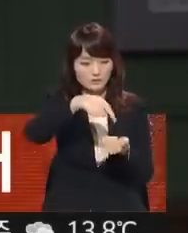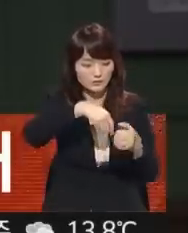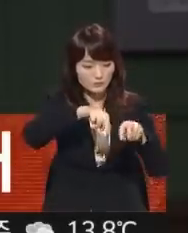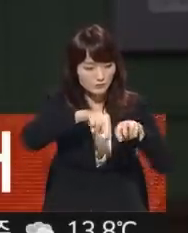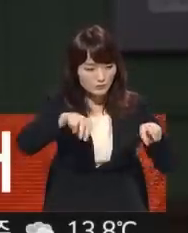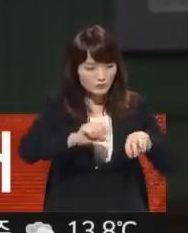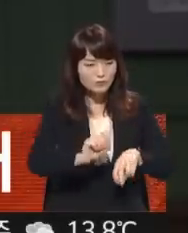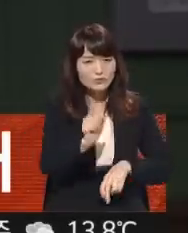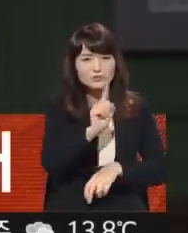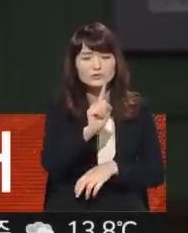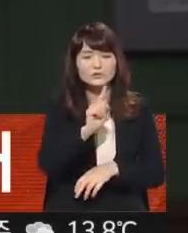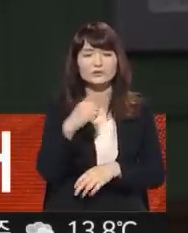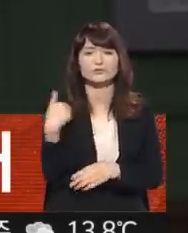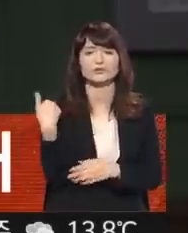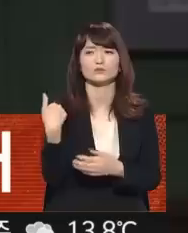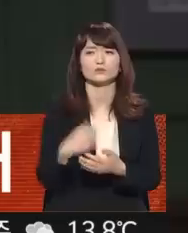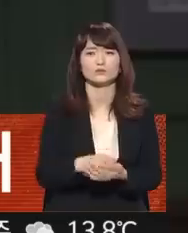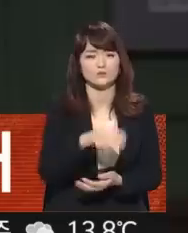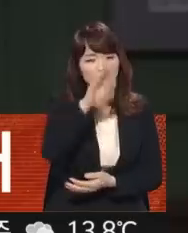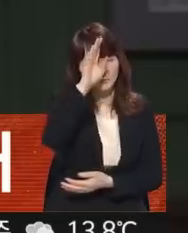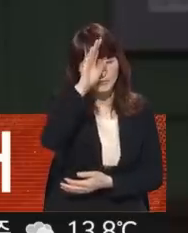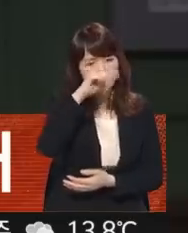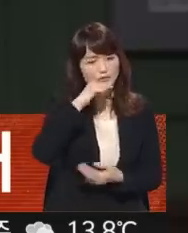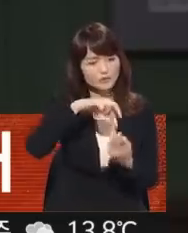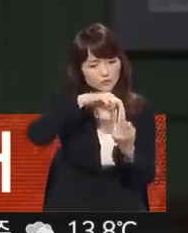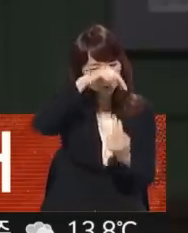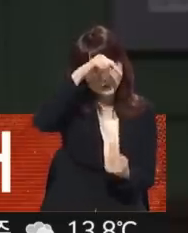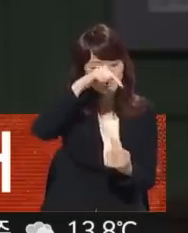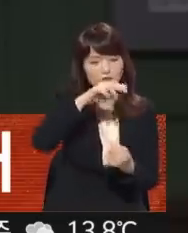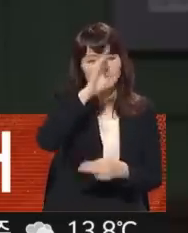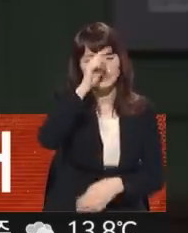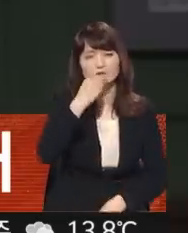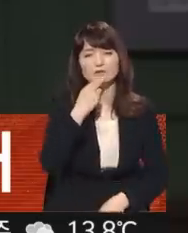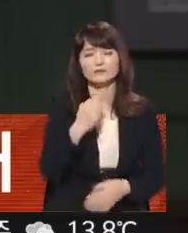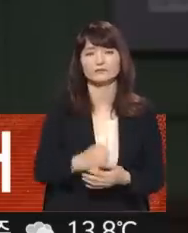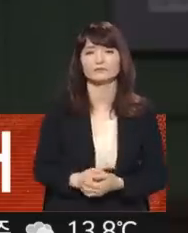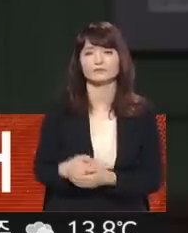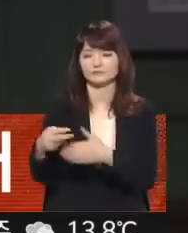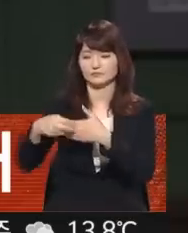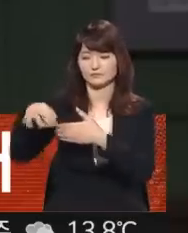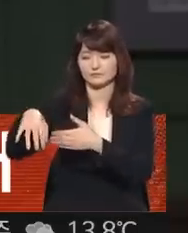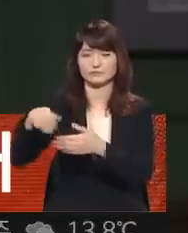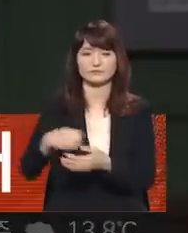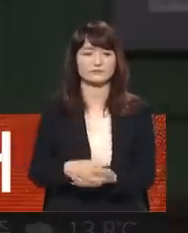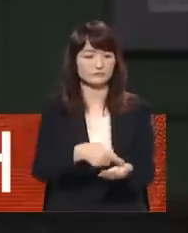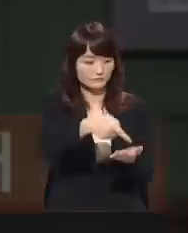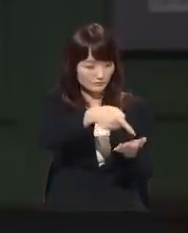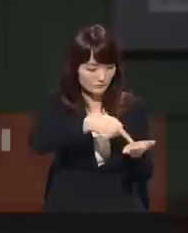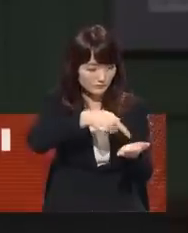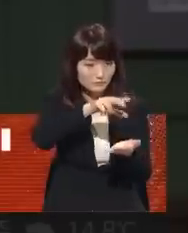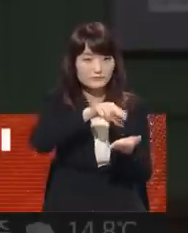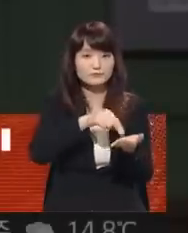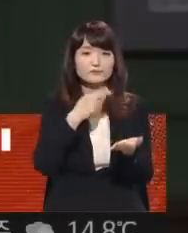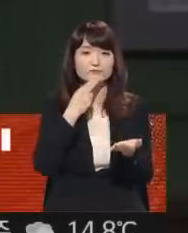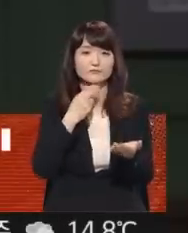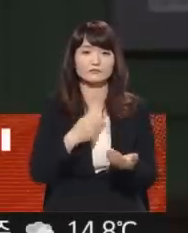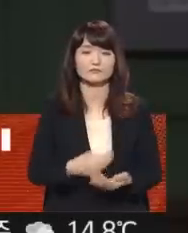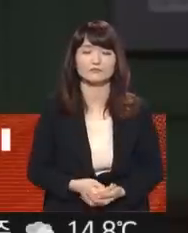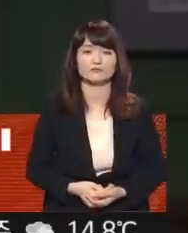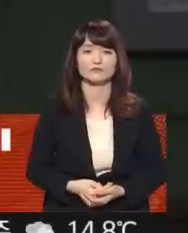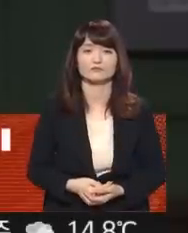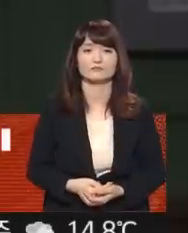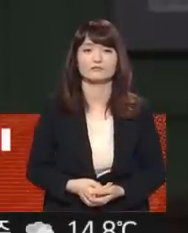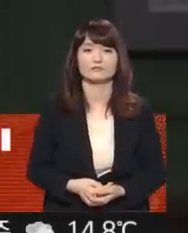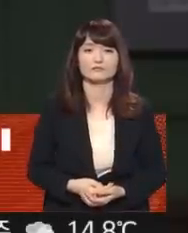못했고요 병이나 유전적인 질환은 없는 것으로 확인이 됐습니다이 병원 측은 수술에는 문제가 없었다는 입장입니다